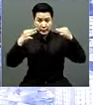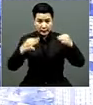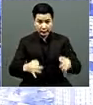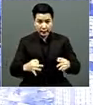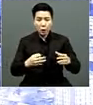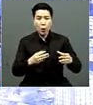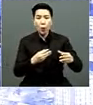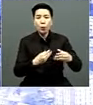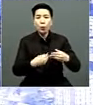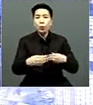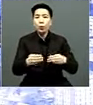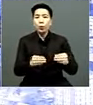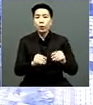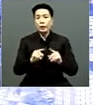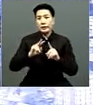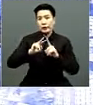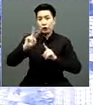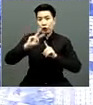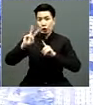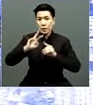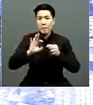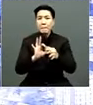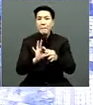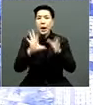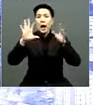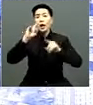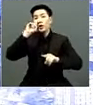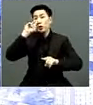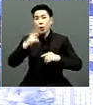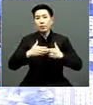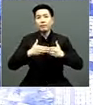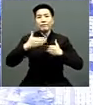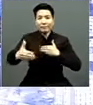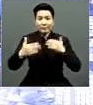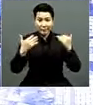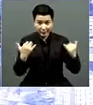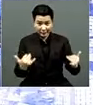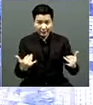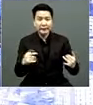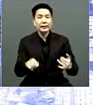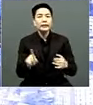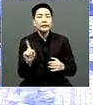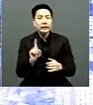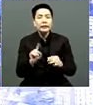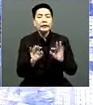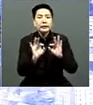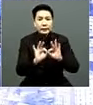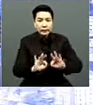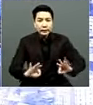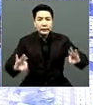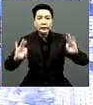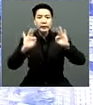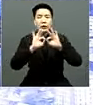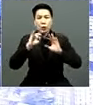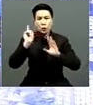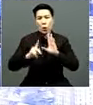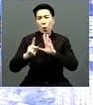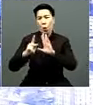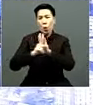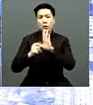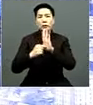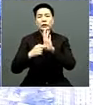ผ่อนปรนระยะที่2นะครับตรงนี้ก็มีความจำเป็นอย่างยิ่งครับเพราะว่าจะต้องผ่อนคลาย